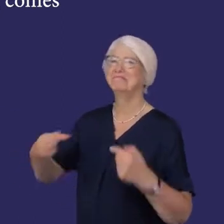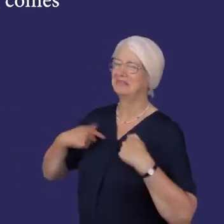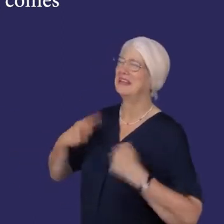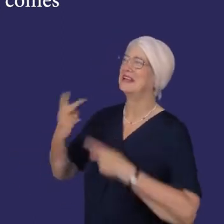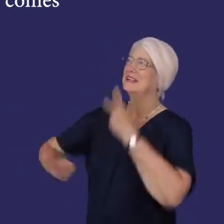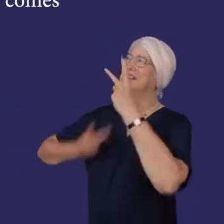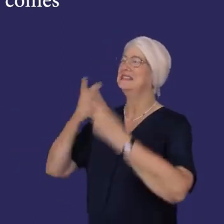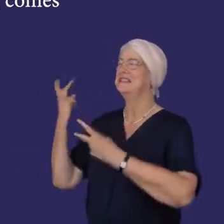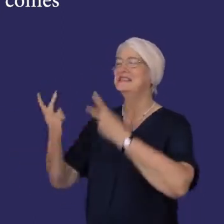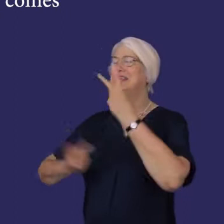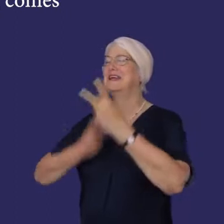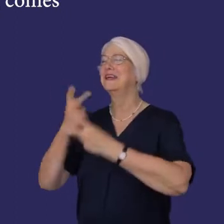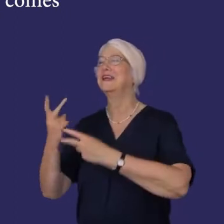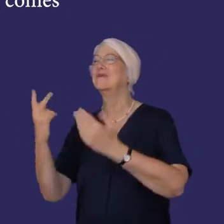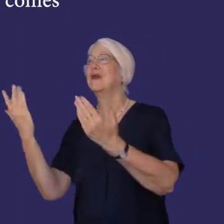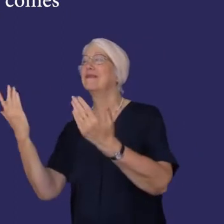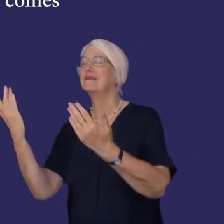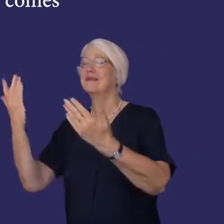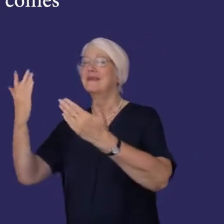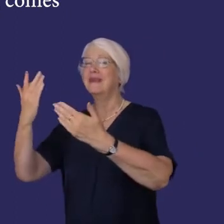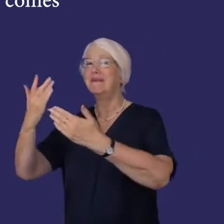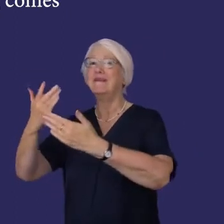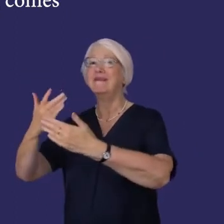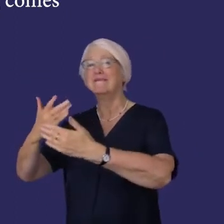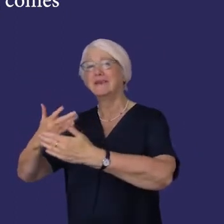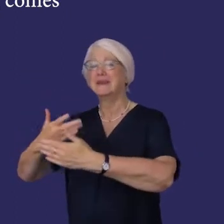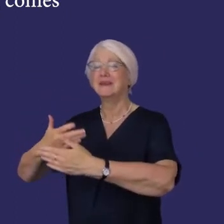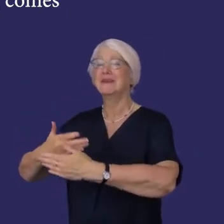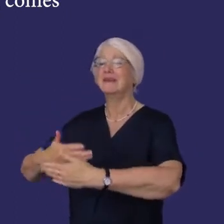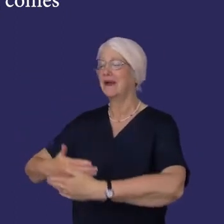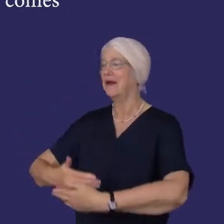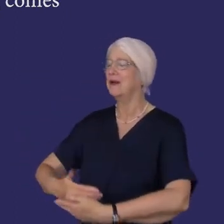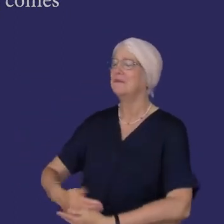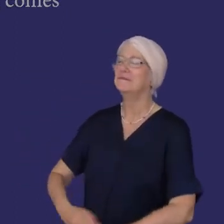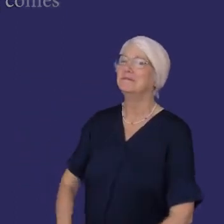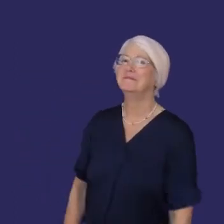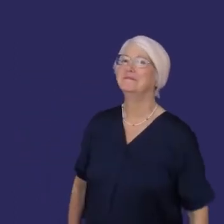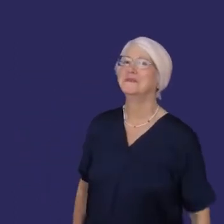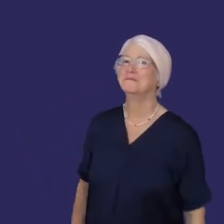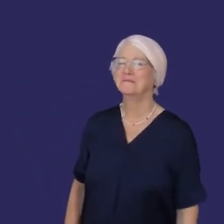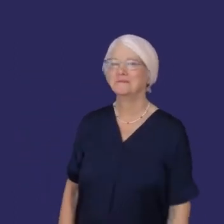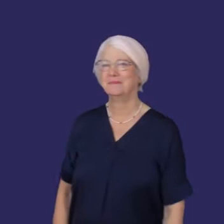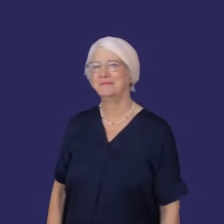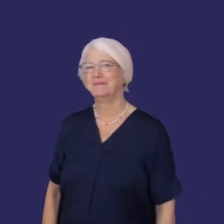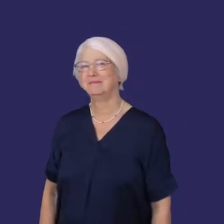let me be singing when the evening comes.